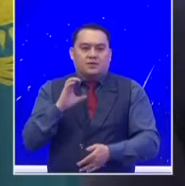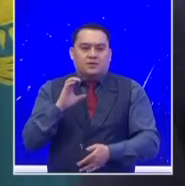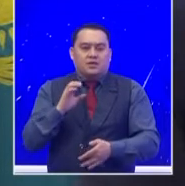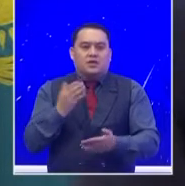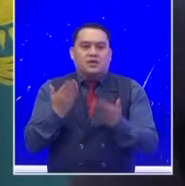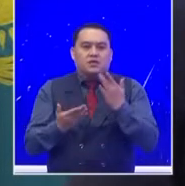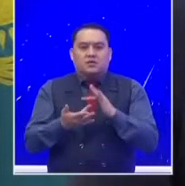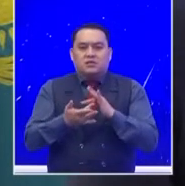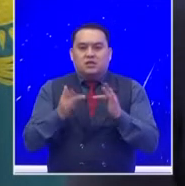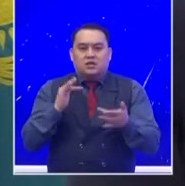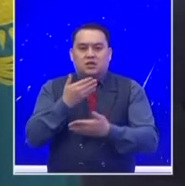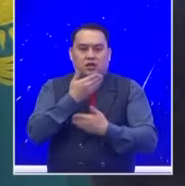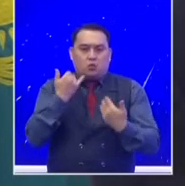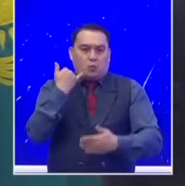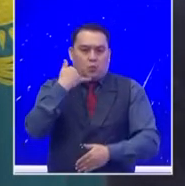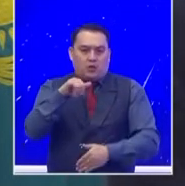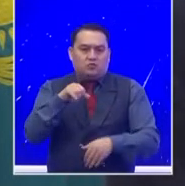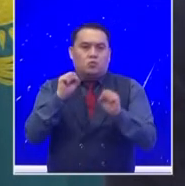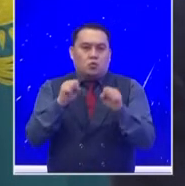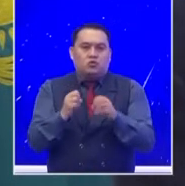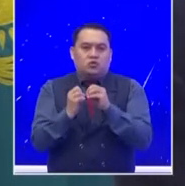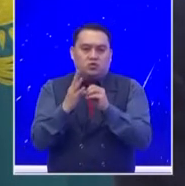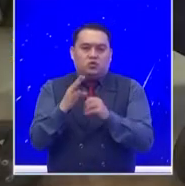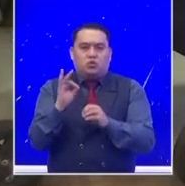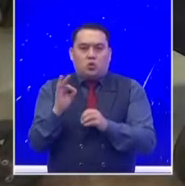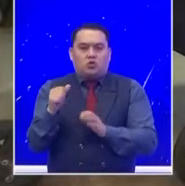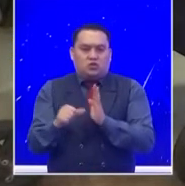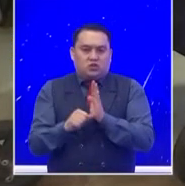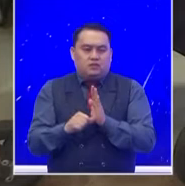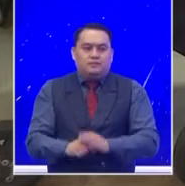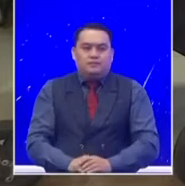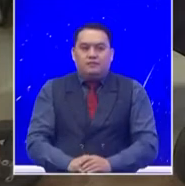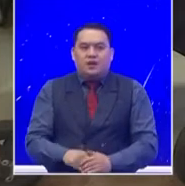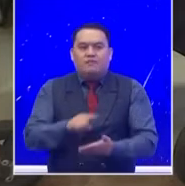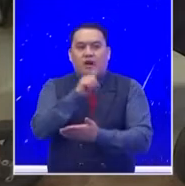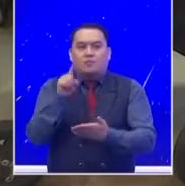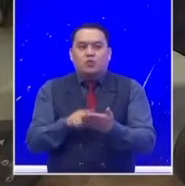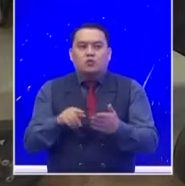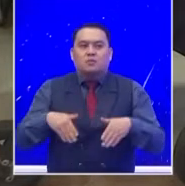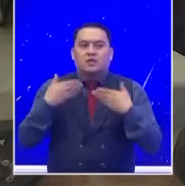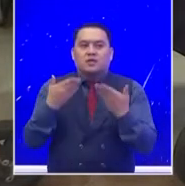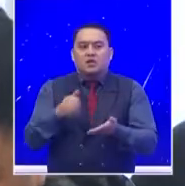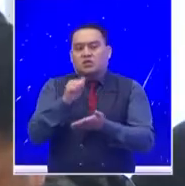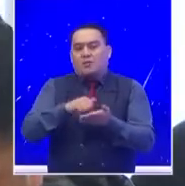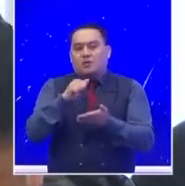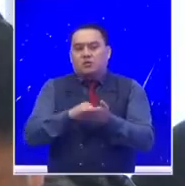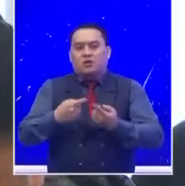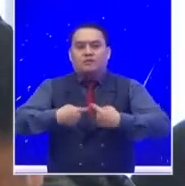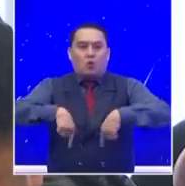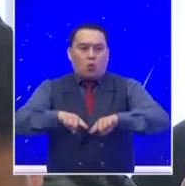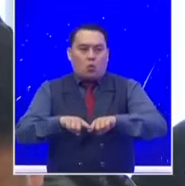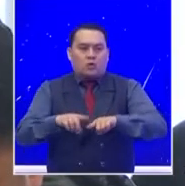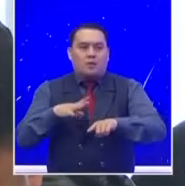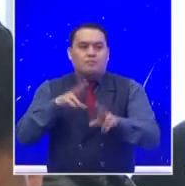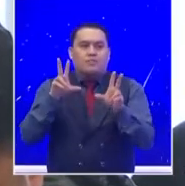интернета, то есть вы можете позвонить в колл-центр 1406. Все высказанные вопросы, предложения и замечания представители компетентных